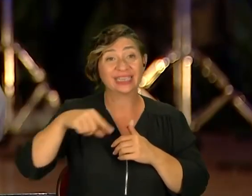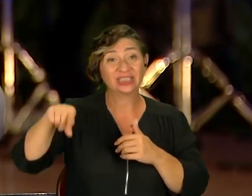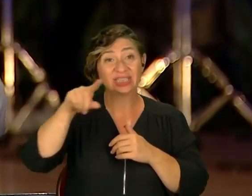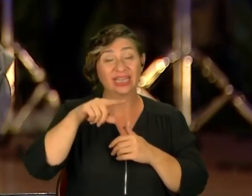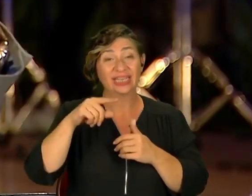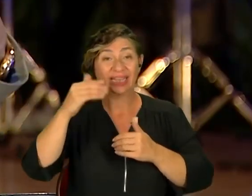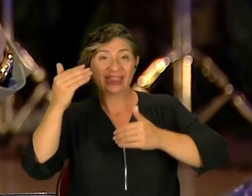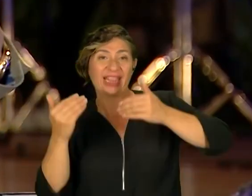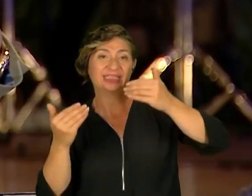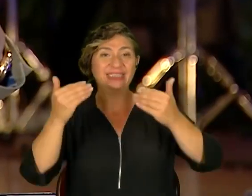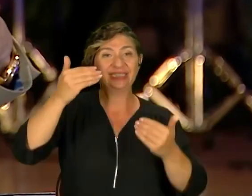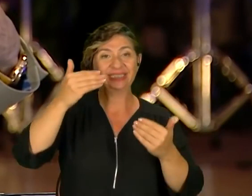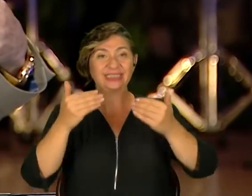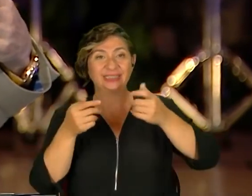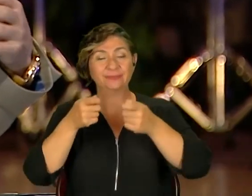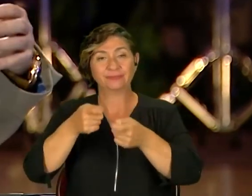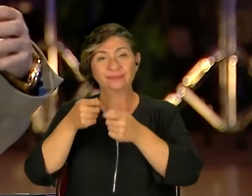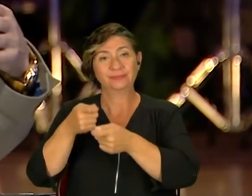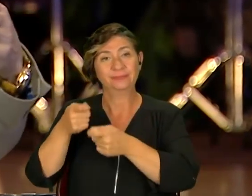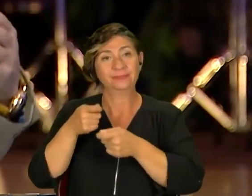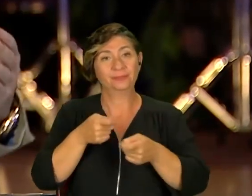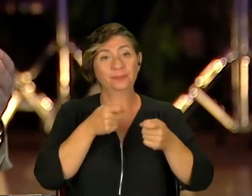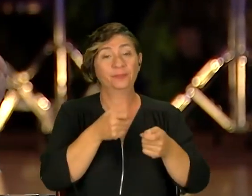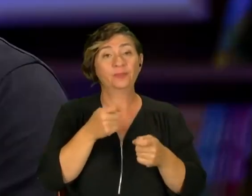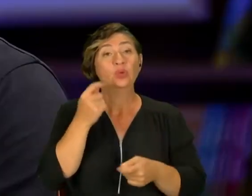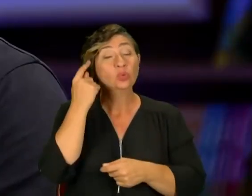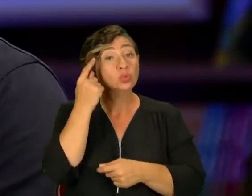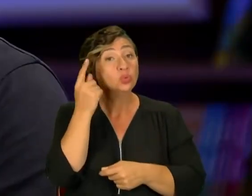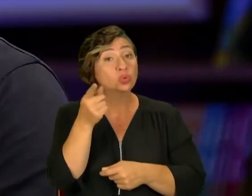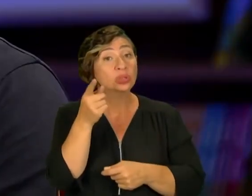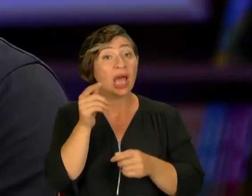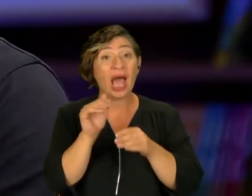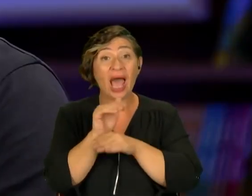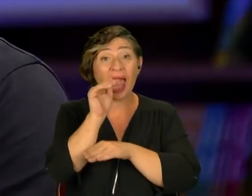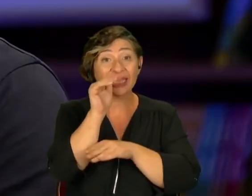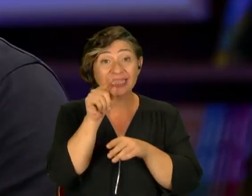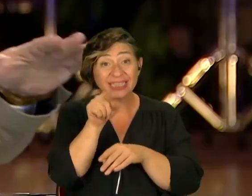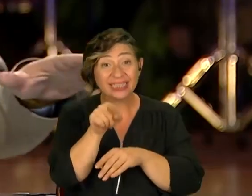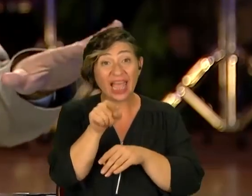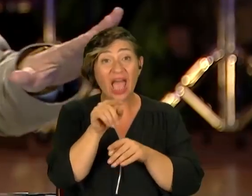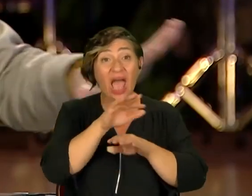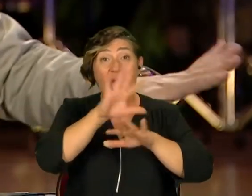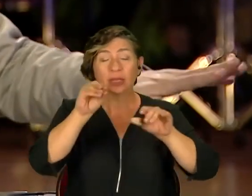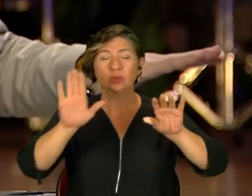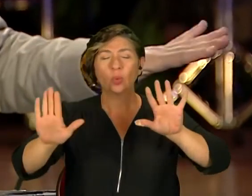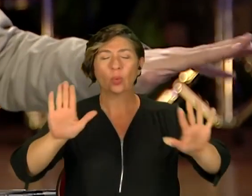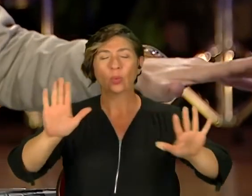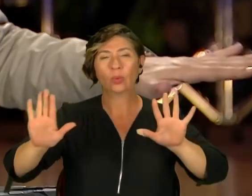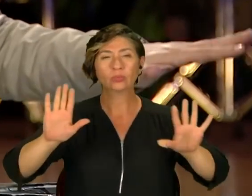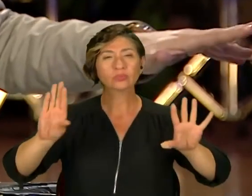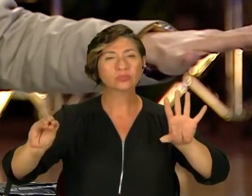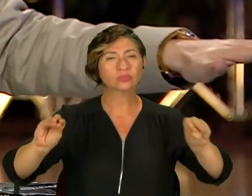gençlere dans çalıştırıyorlardı. Evet. Ve düşün ki hayatında her yeri